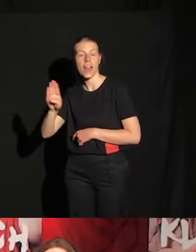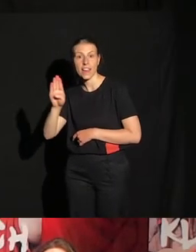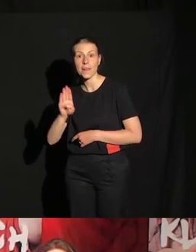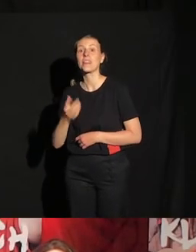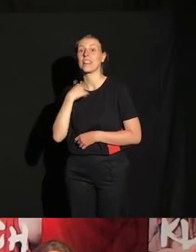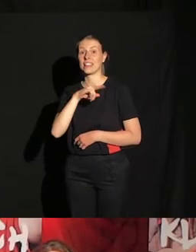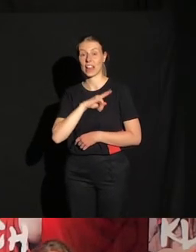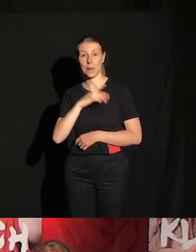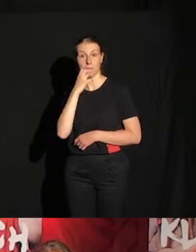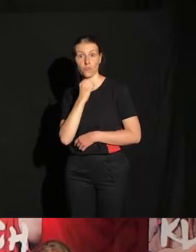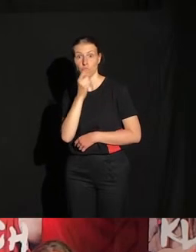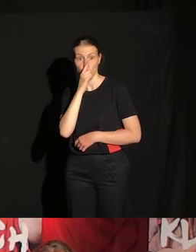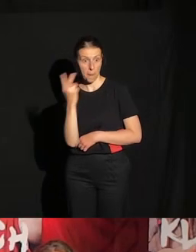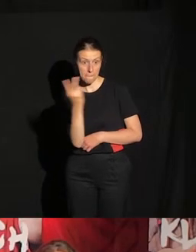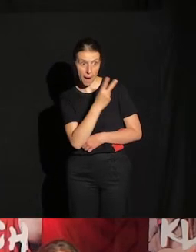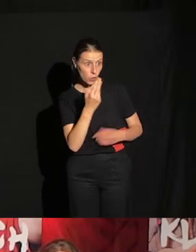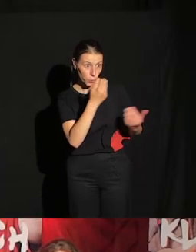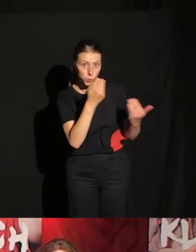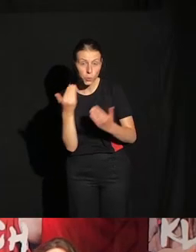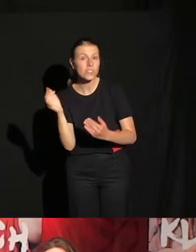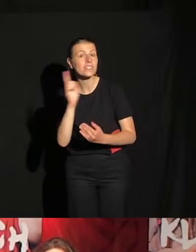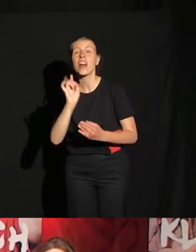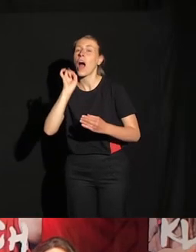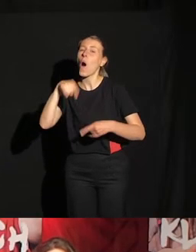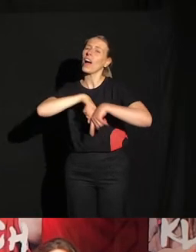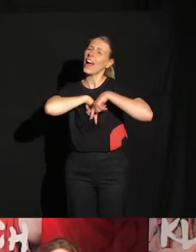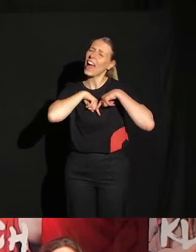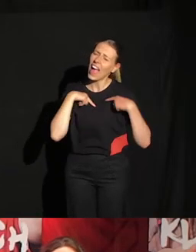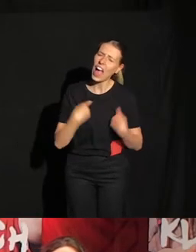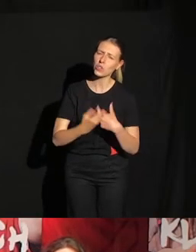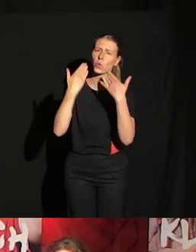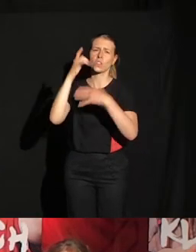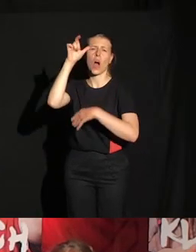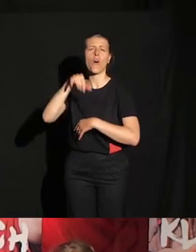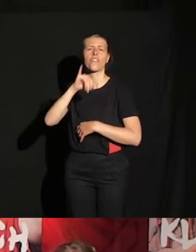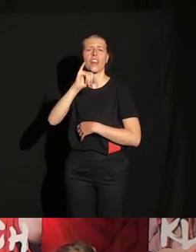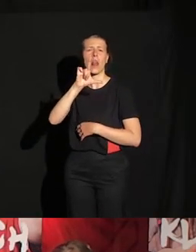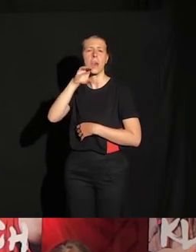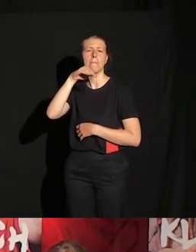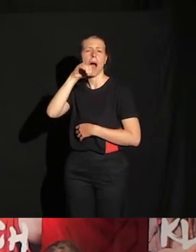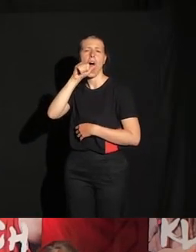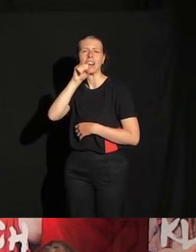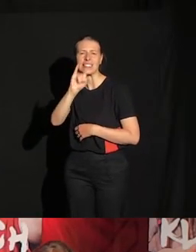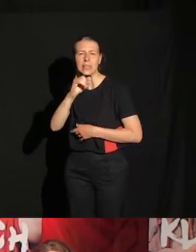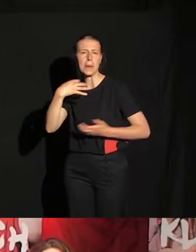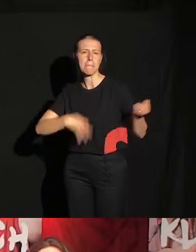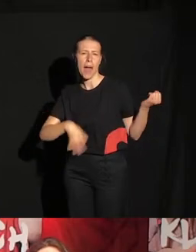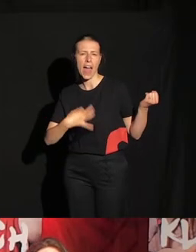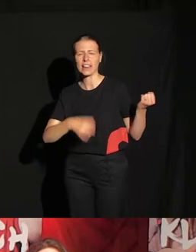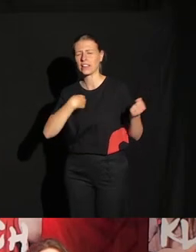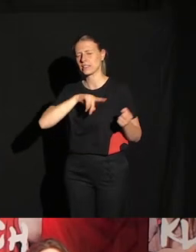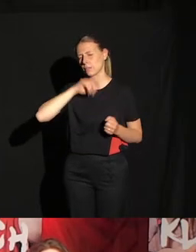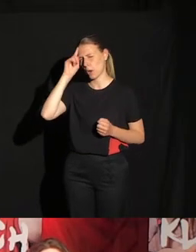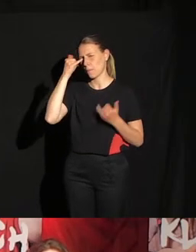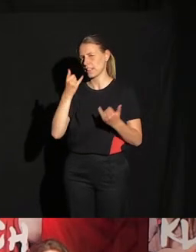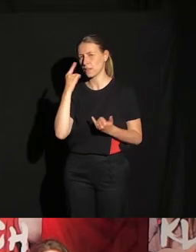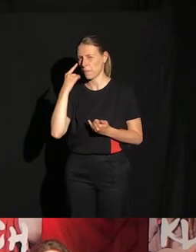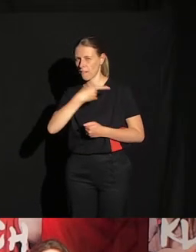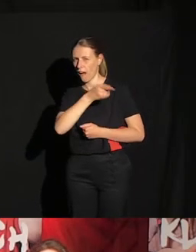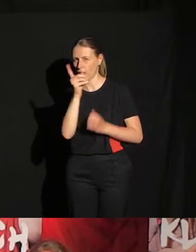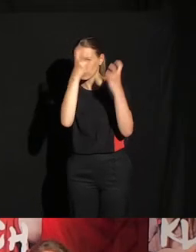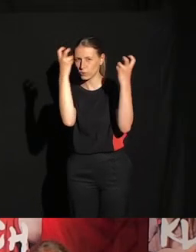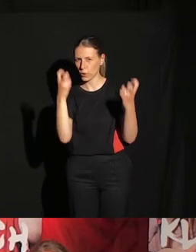Studio, sondern ganz herzliche Grüße auch an die Ilmasi-Band. Ihr sitzt jetzt sicher zu Hause und guckt alle zu. Ich habe nämlich gerade